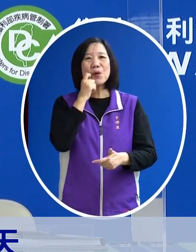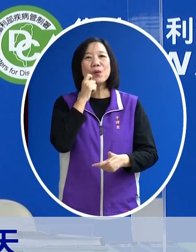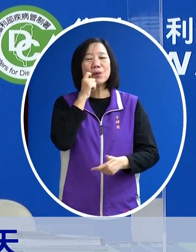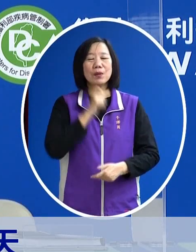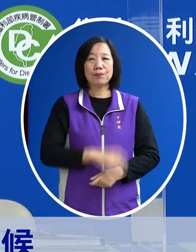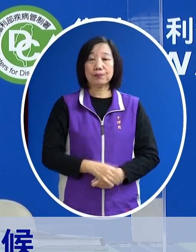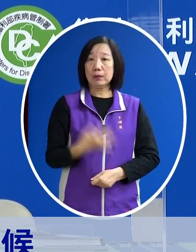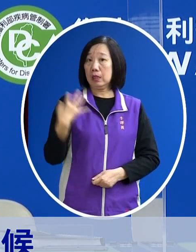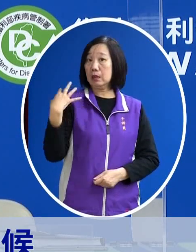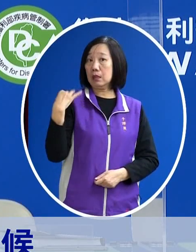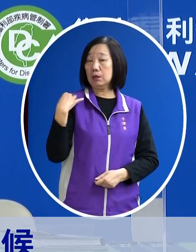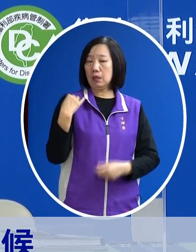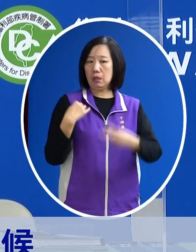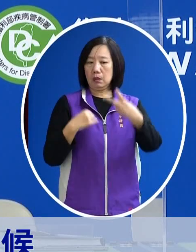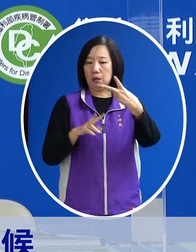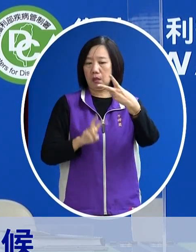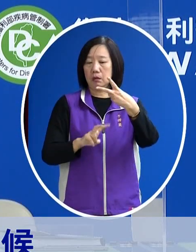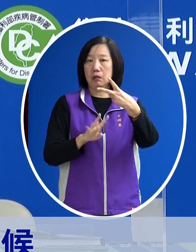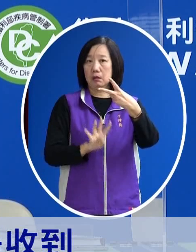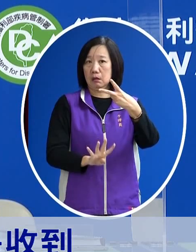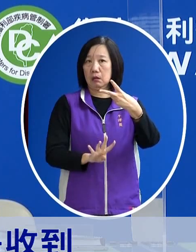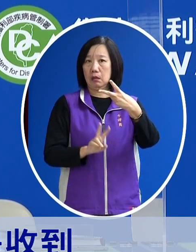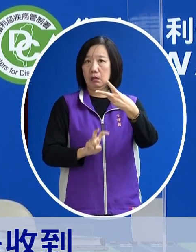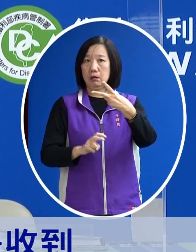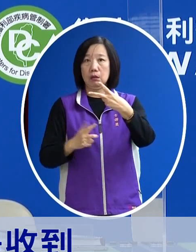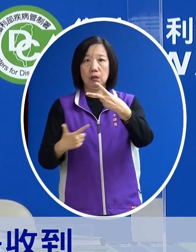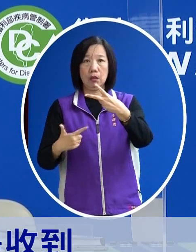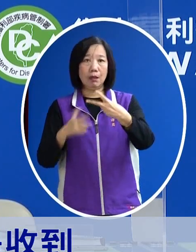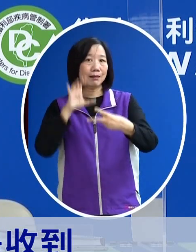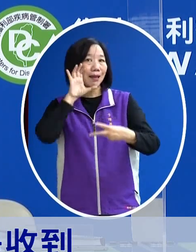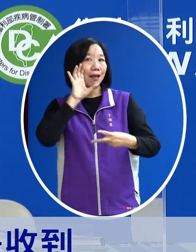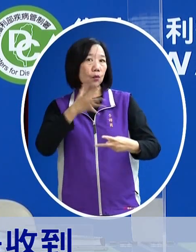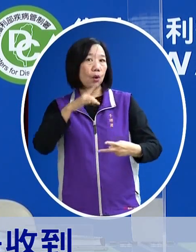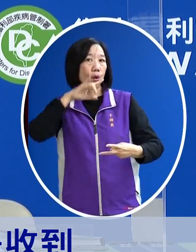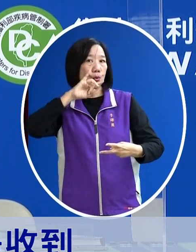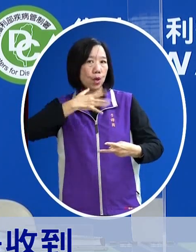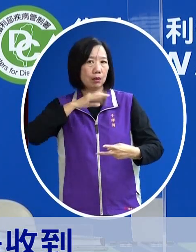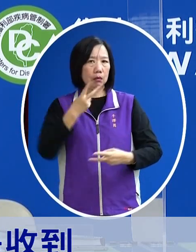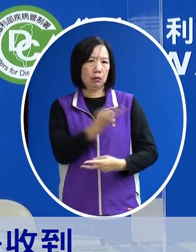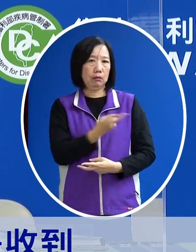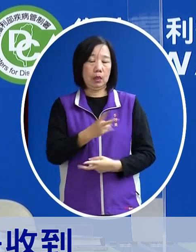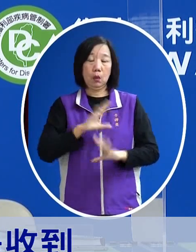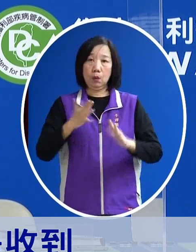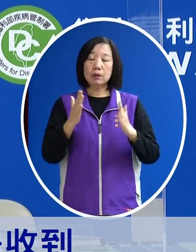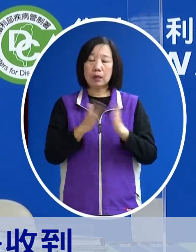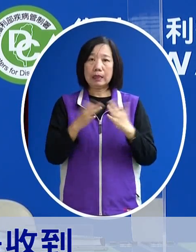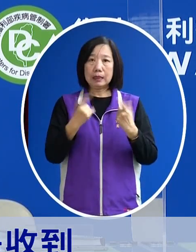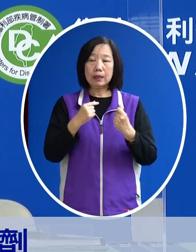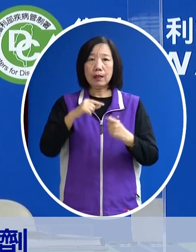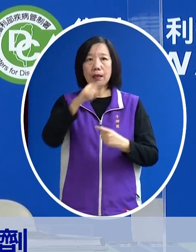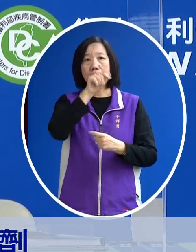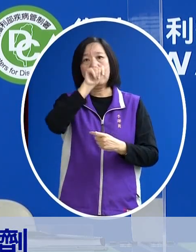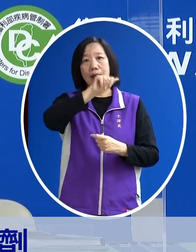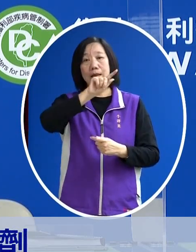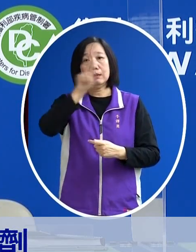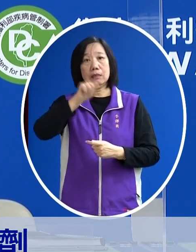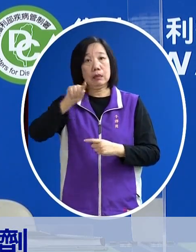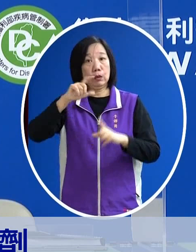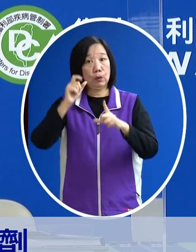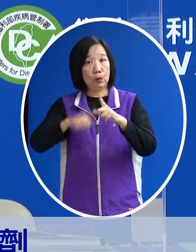几天2月24、26号的时候，泰国跟越南他们也是收到这个 A 利公司给他